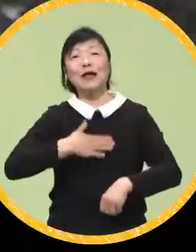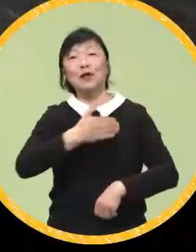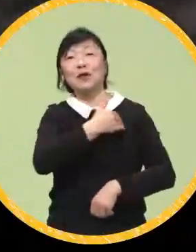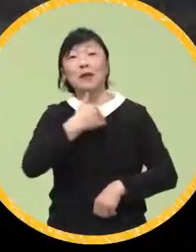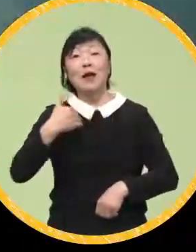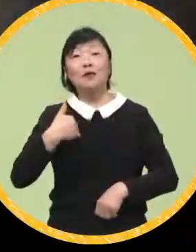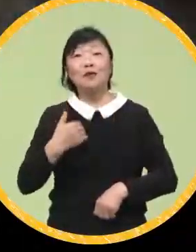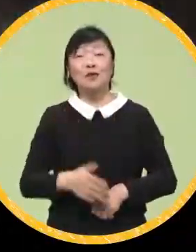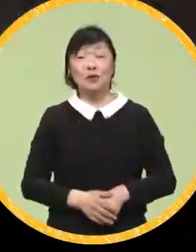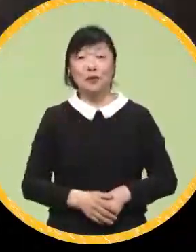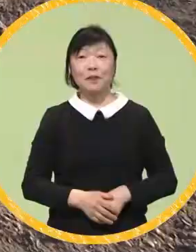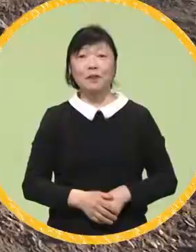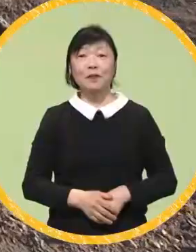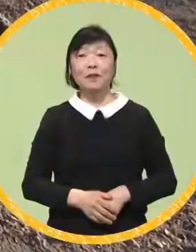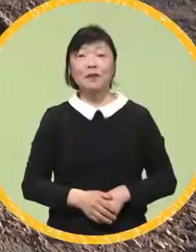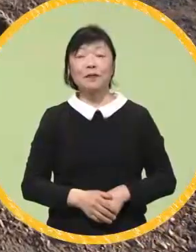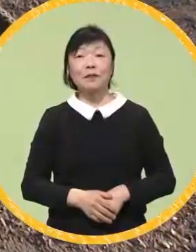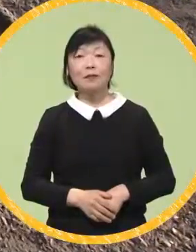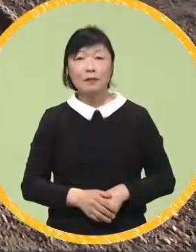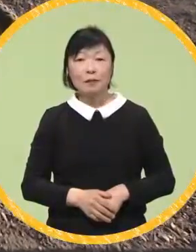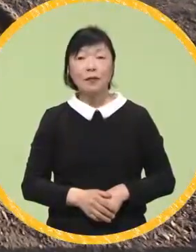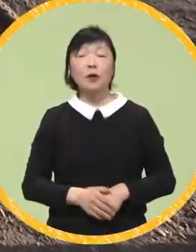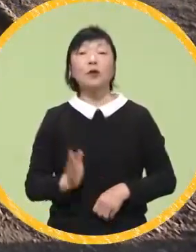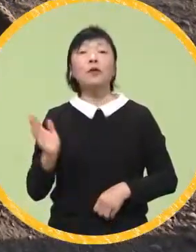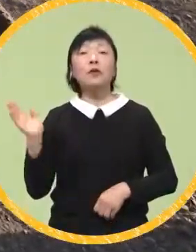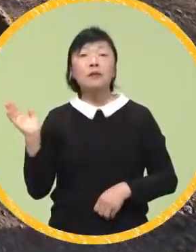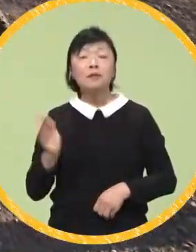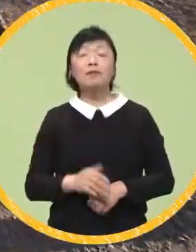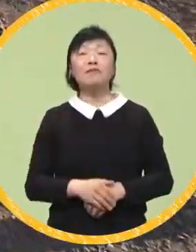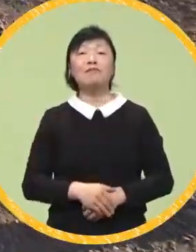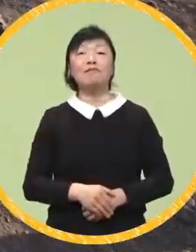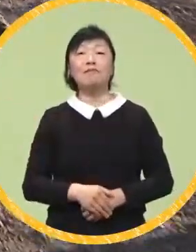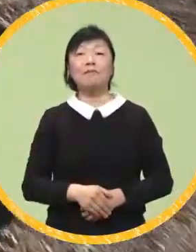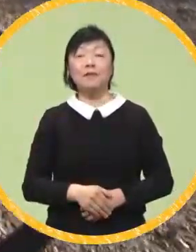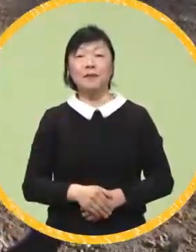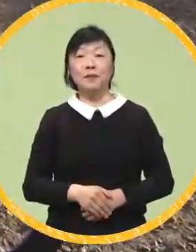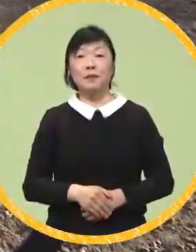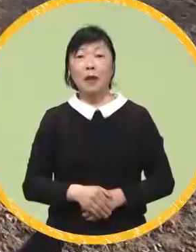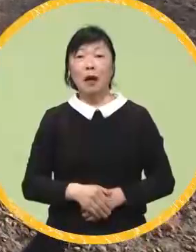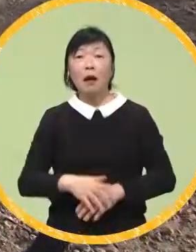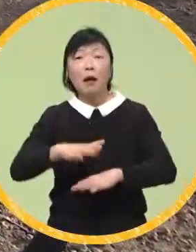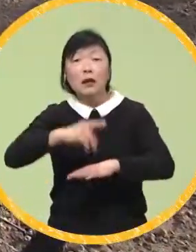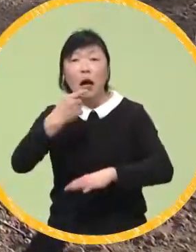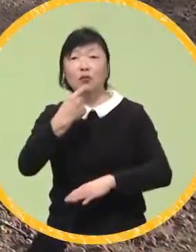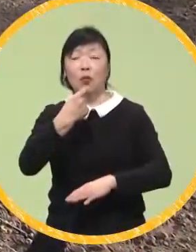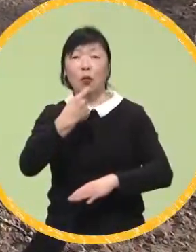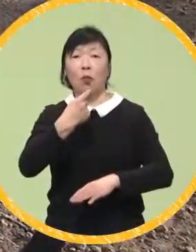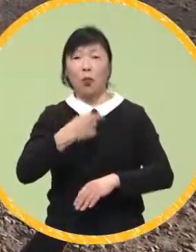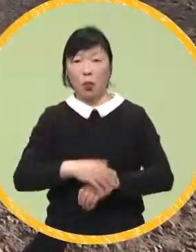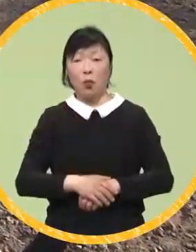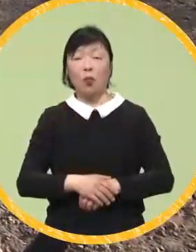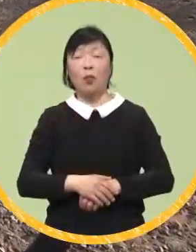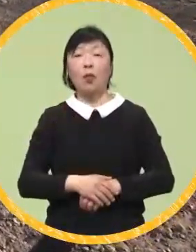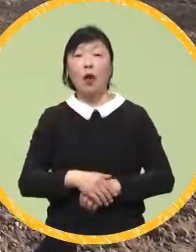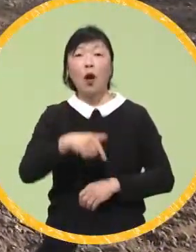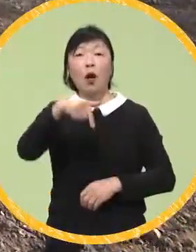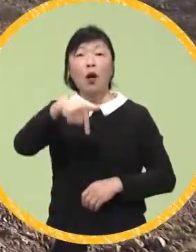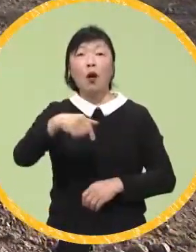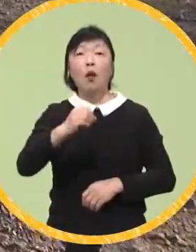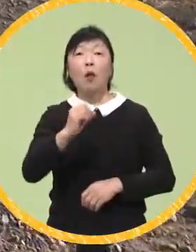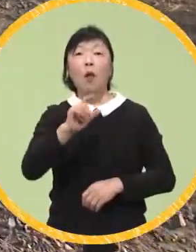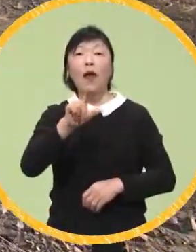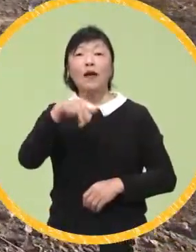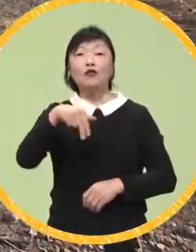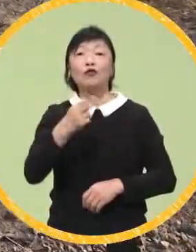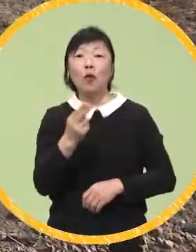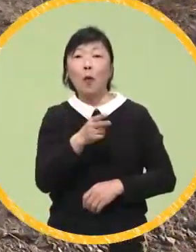ですさあこのマウンテンバイクのダイナミックさこちらはね初心者の僕でもできるというのがこのフォレストバイク小田原